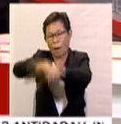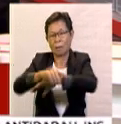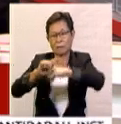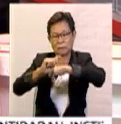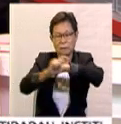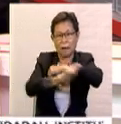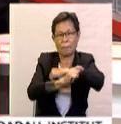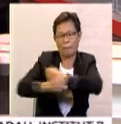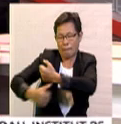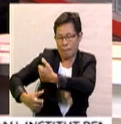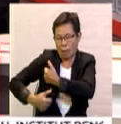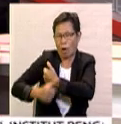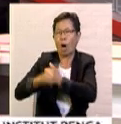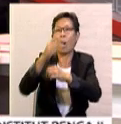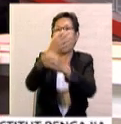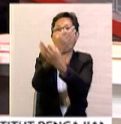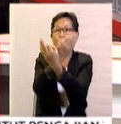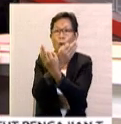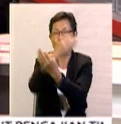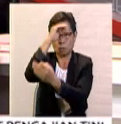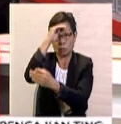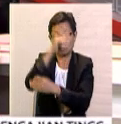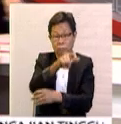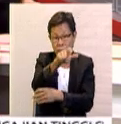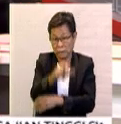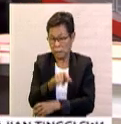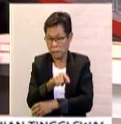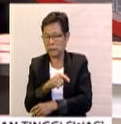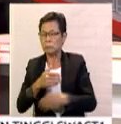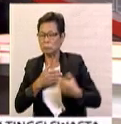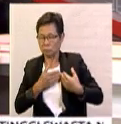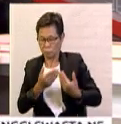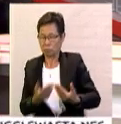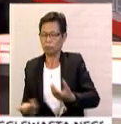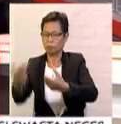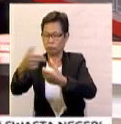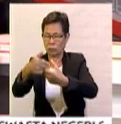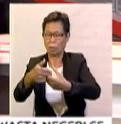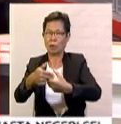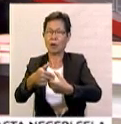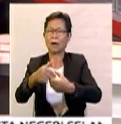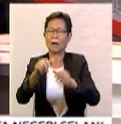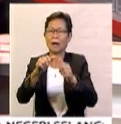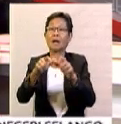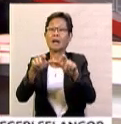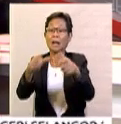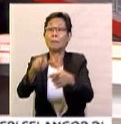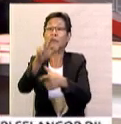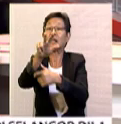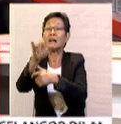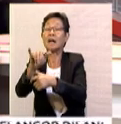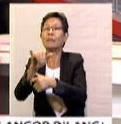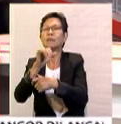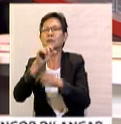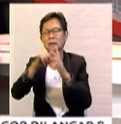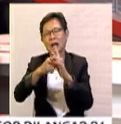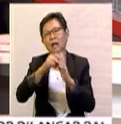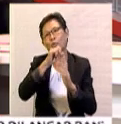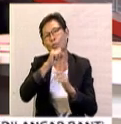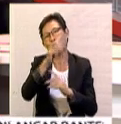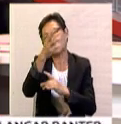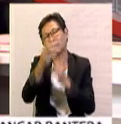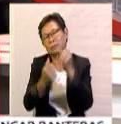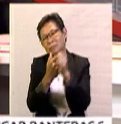Taman Perwira, Keluang, Johor. Suspek turut mengaku menyertai ahli geng 36 sejak berumur 16